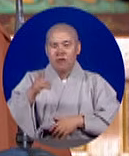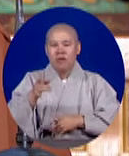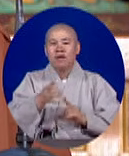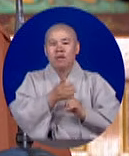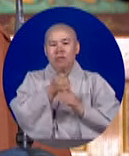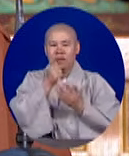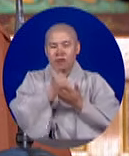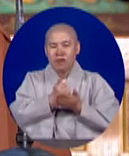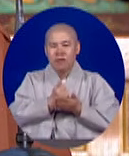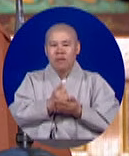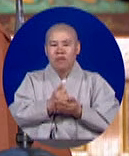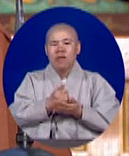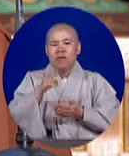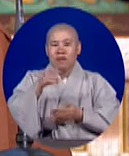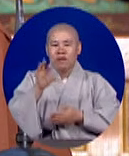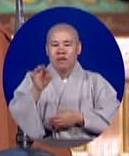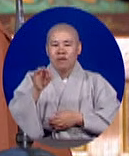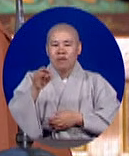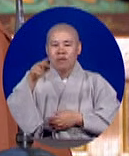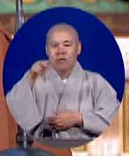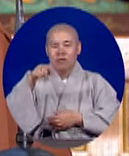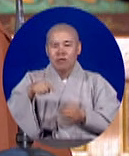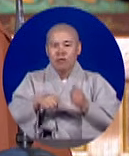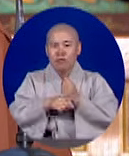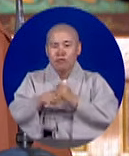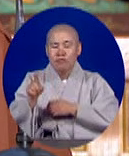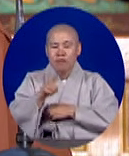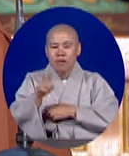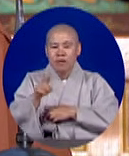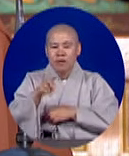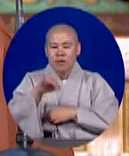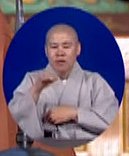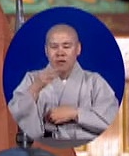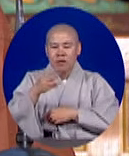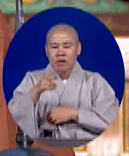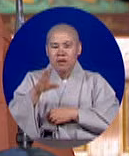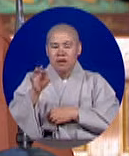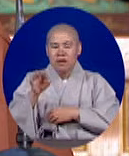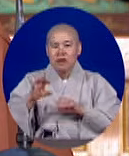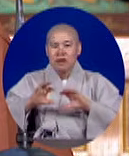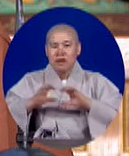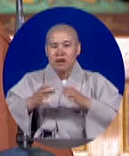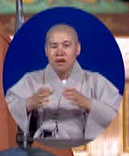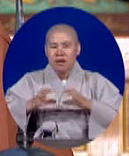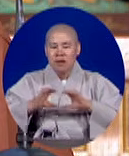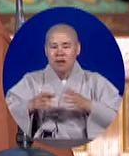뭐가 상주인가? 그 실상의 세계가 상주거든요.